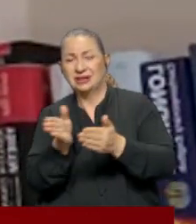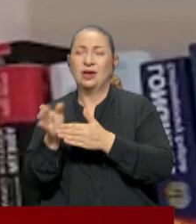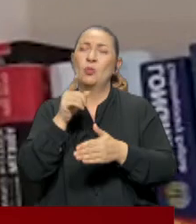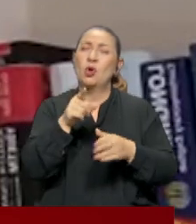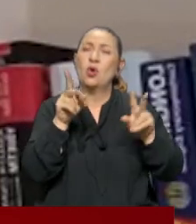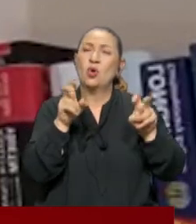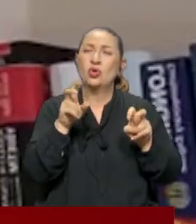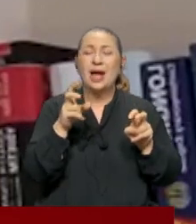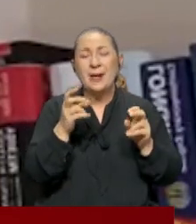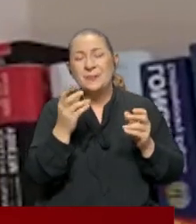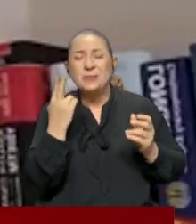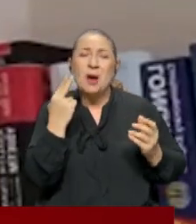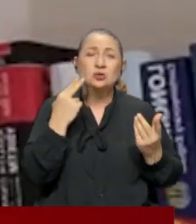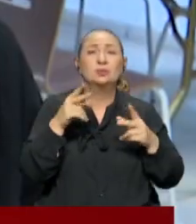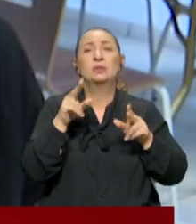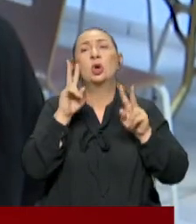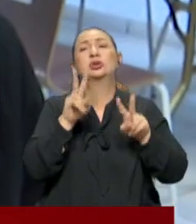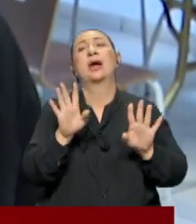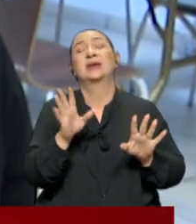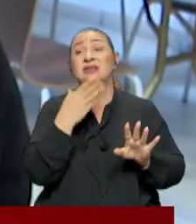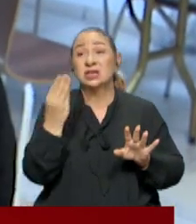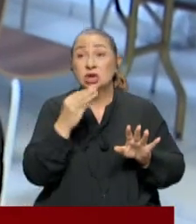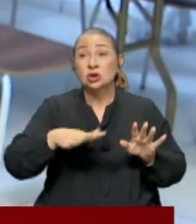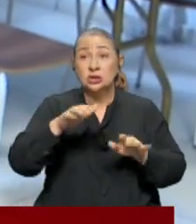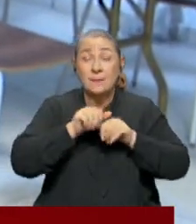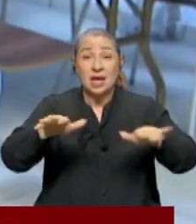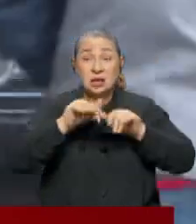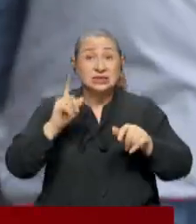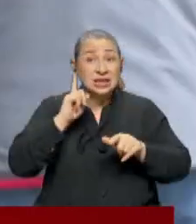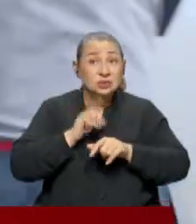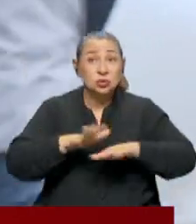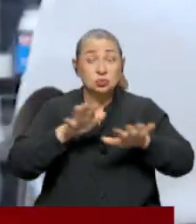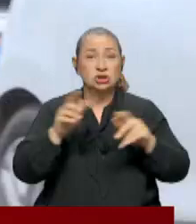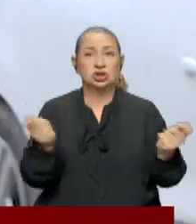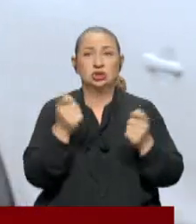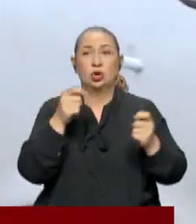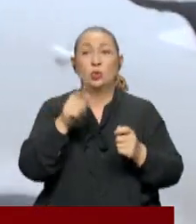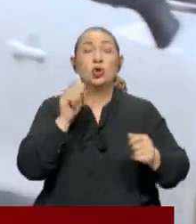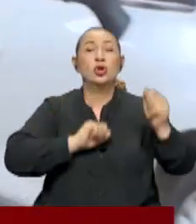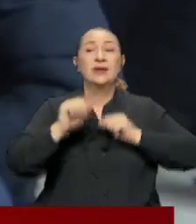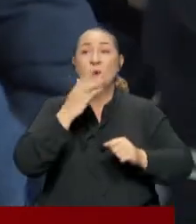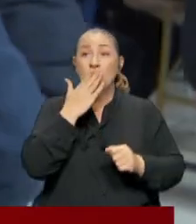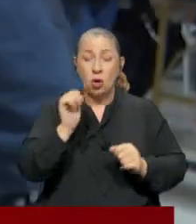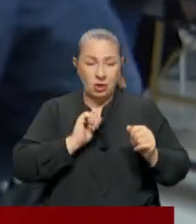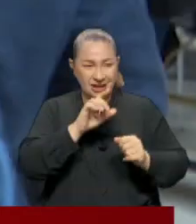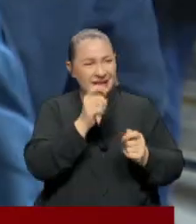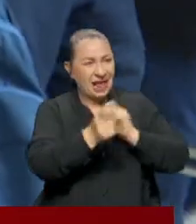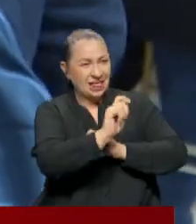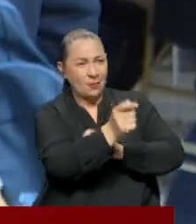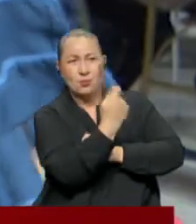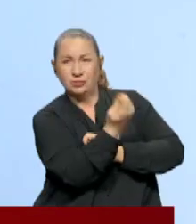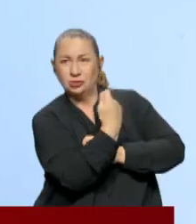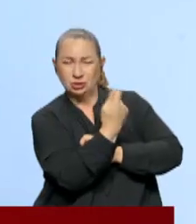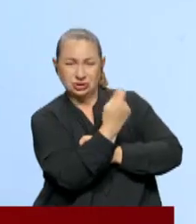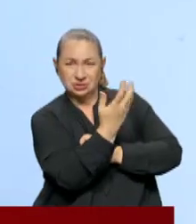bu konuda masum göstermesi gençler sosyal medyadan sesini duyurmaya çalışırken ortaya çıktı Üniversite okurken aldıkları Kredi